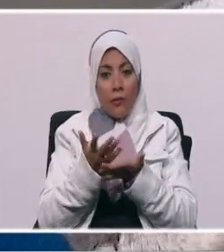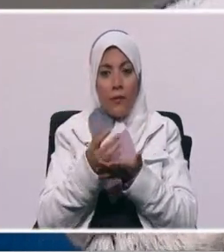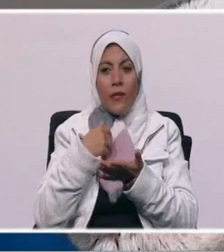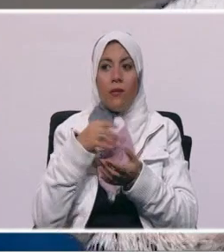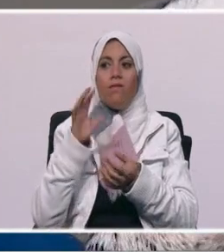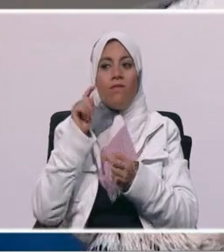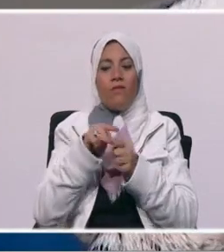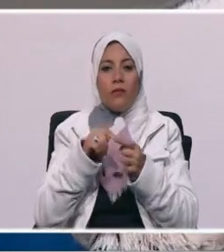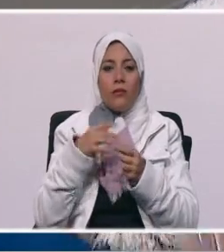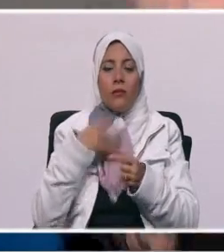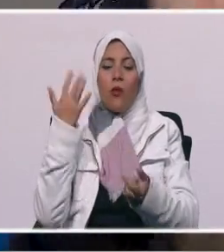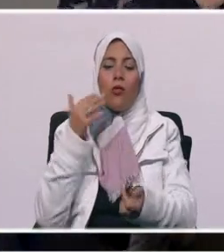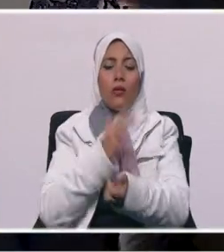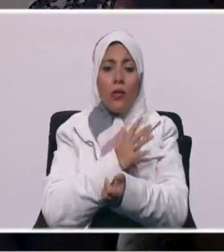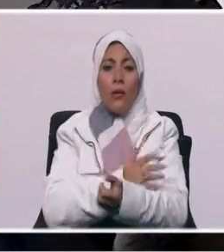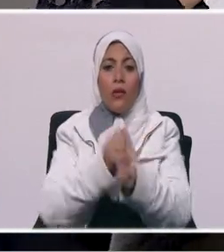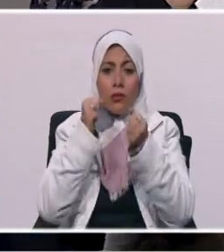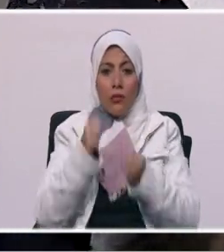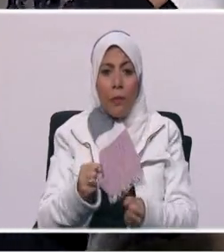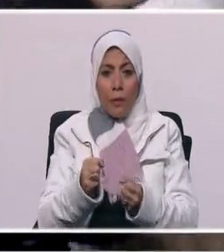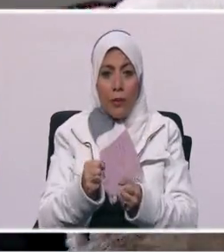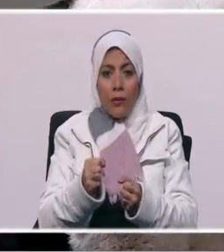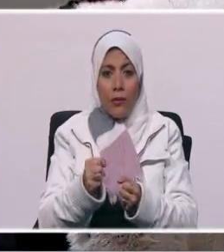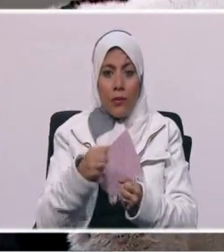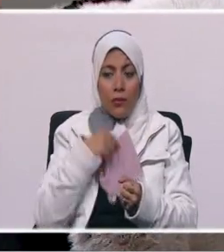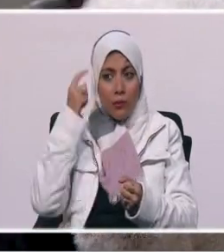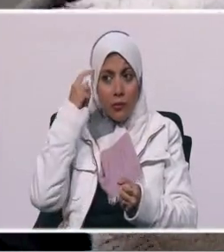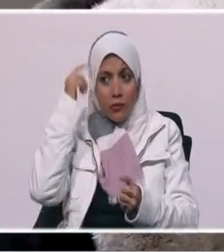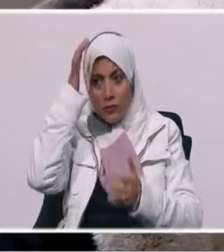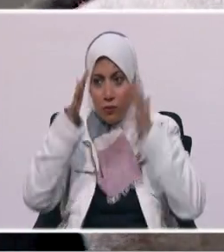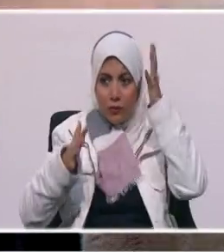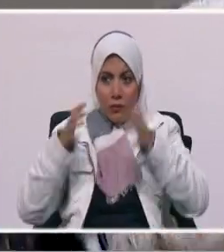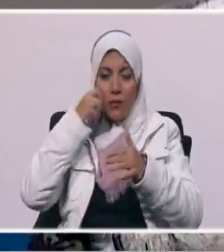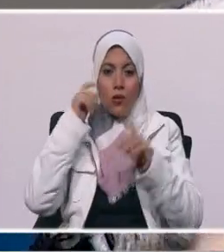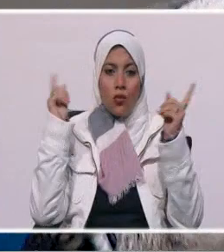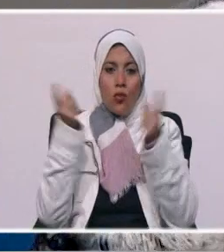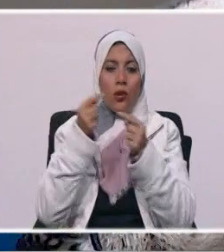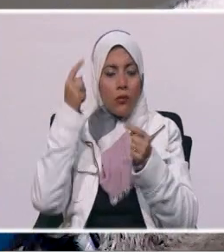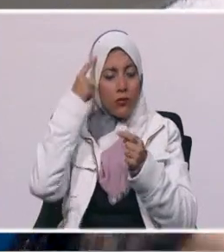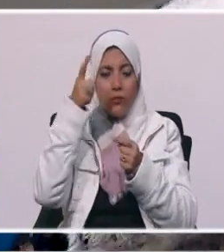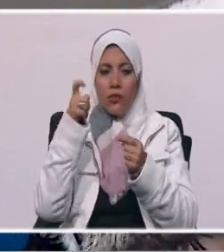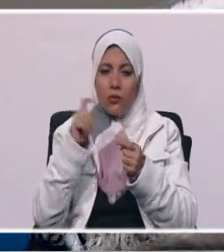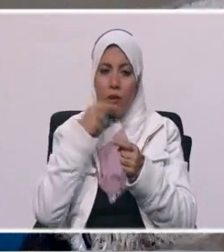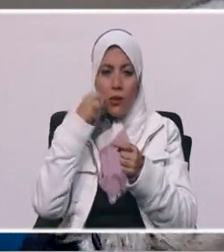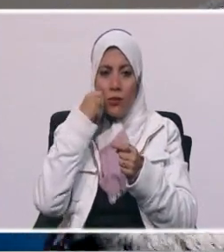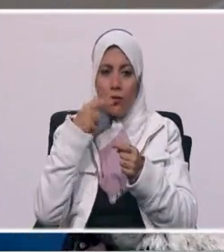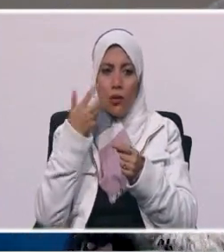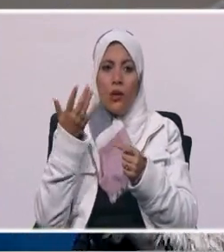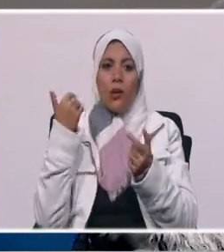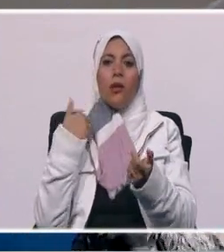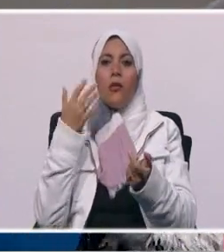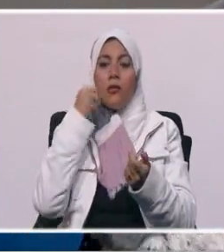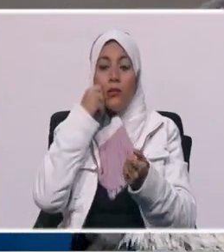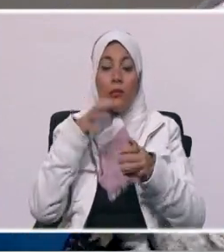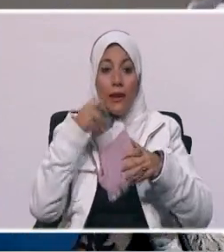فبرضو في الألم والوجع اللي أنا فيه، أول حاجة أنا مش مركزة مع العالم الخارجي، أنا مركزة مع حالتي وإزاي أطلع